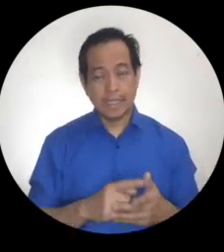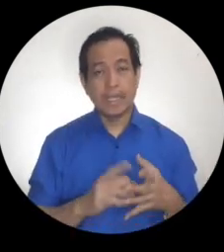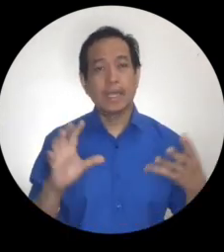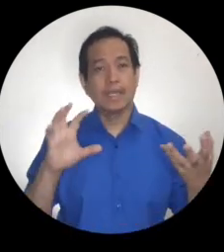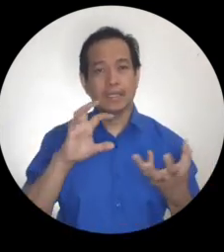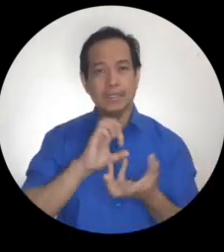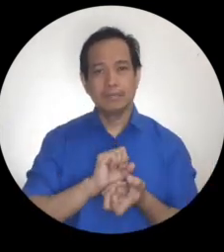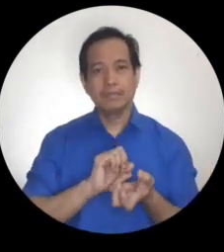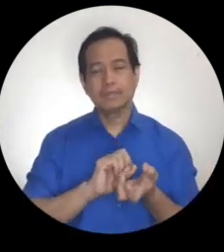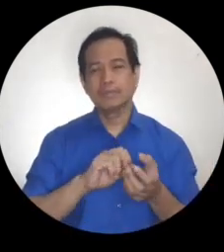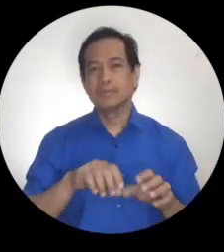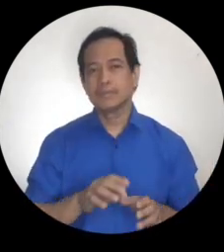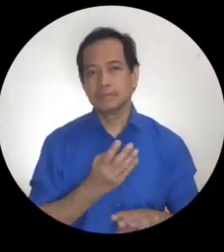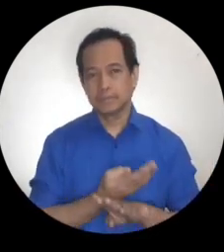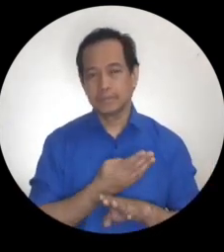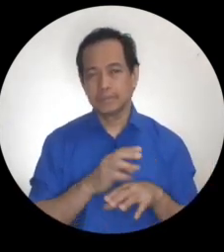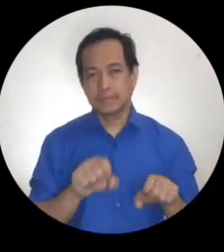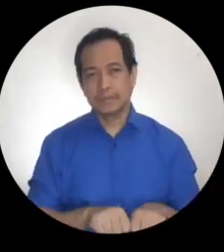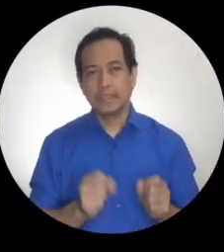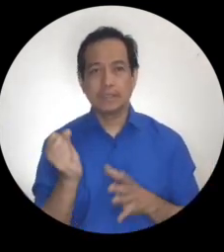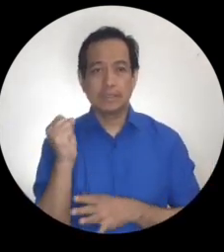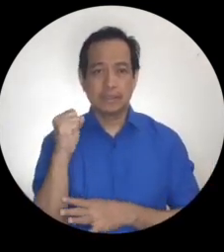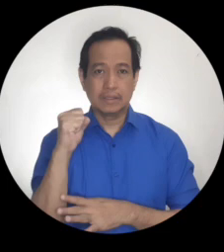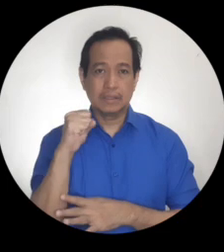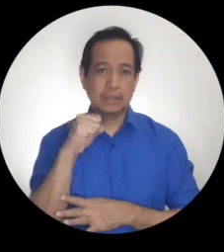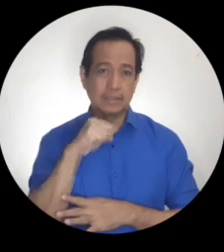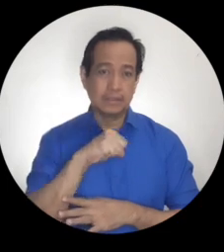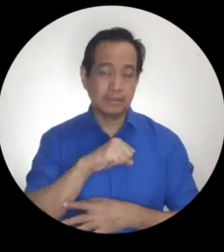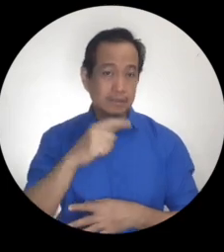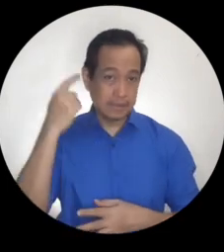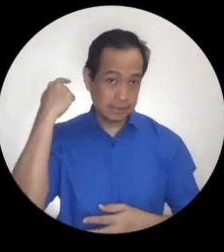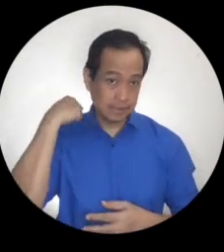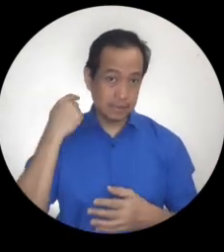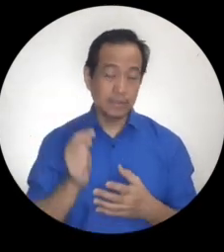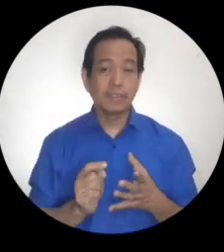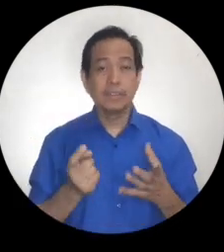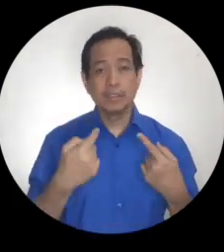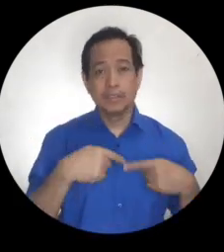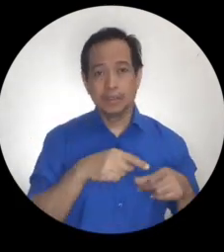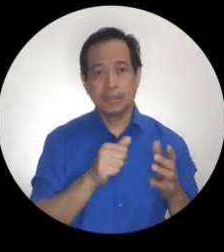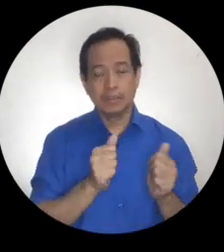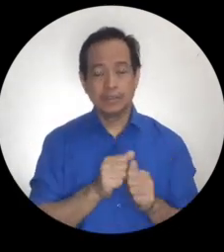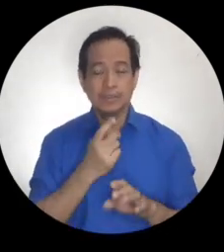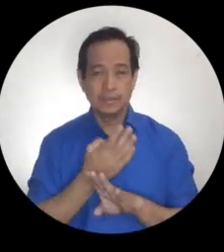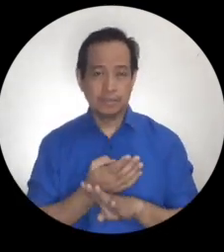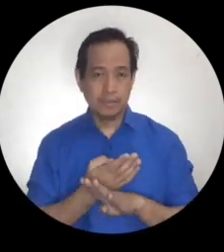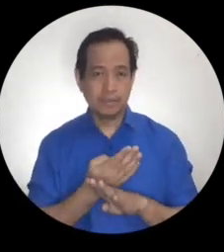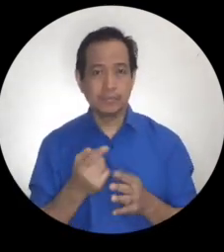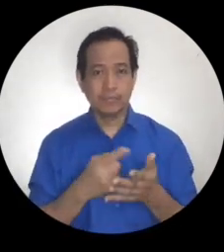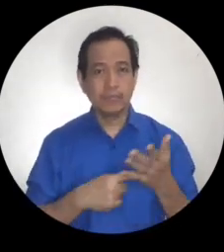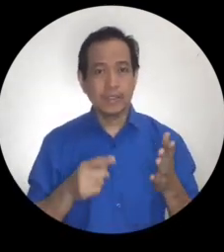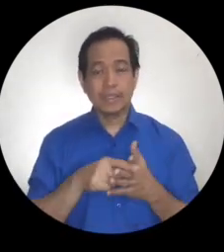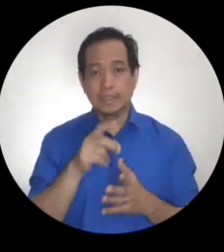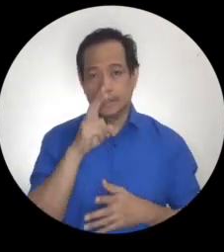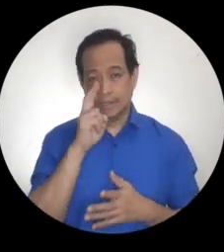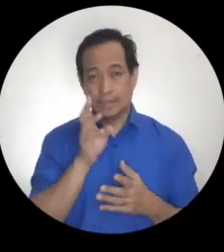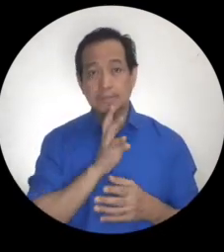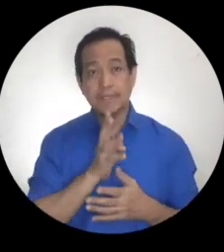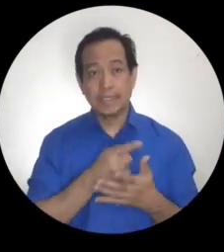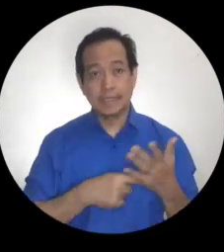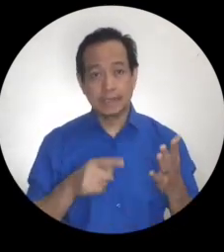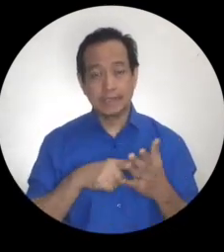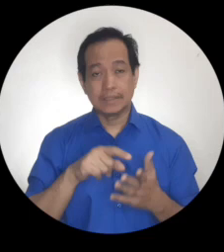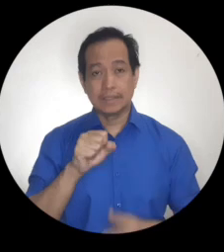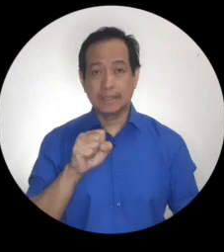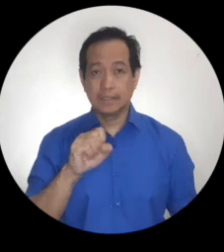ang isang tao at na-deform, bumigay yung buto. So, pwedeng kumurba yung likod natin para sumunod dun sa buto na yon. So,